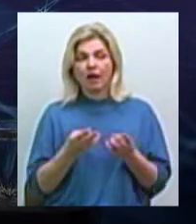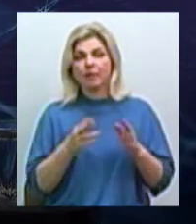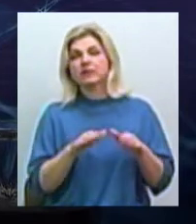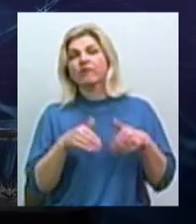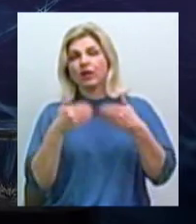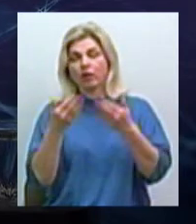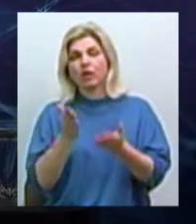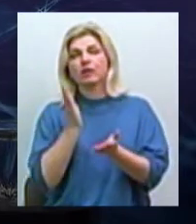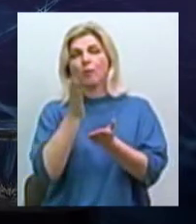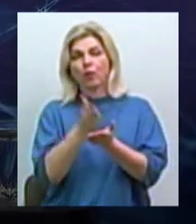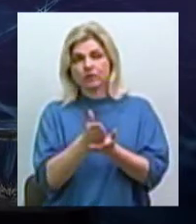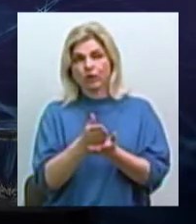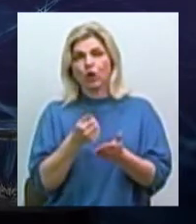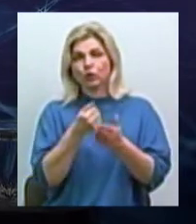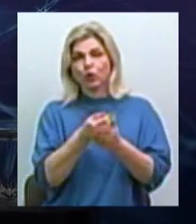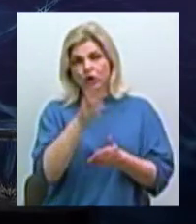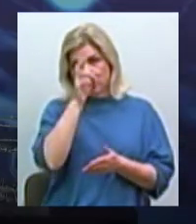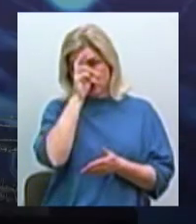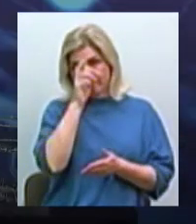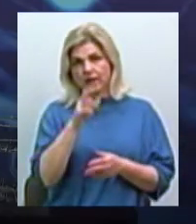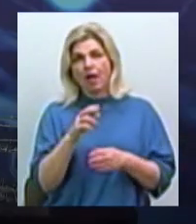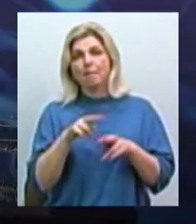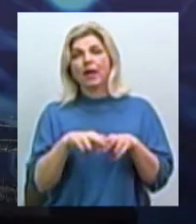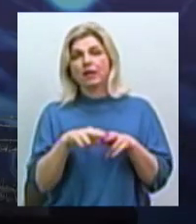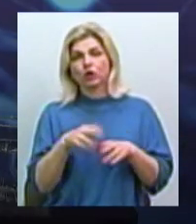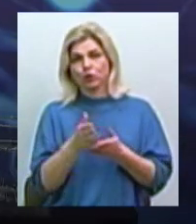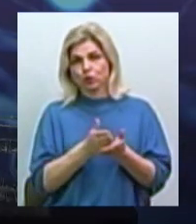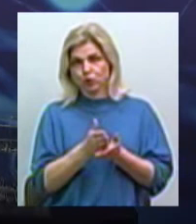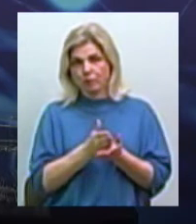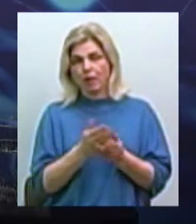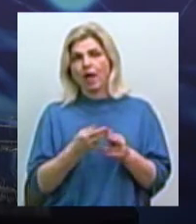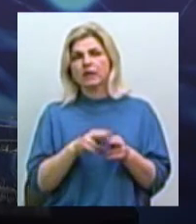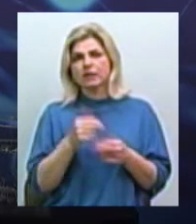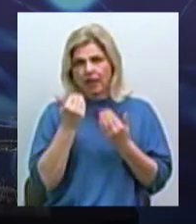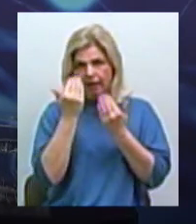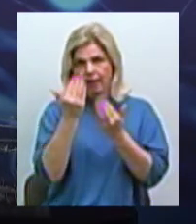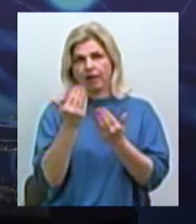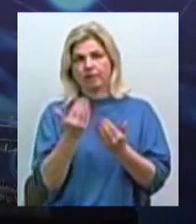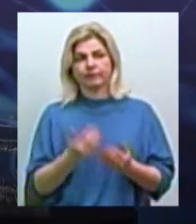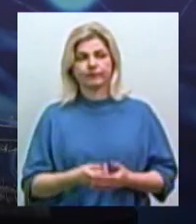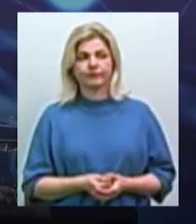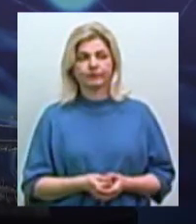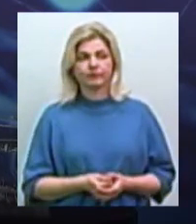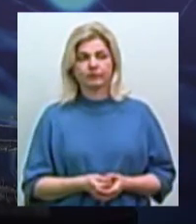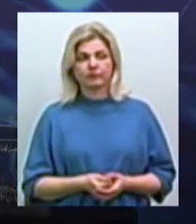звертатись безпосередньо до Державної міграційної служби. Це виключно їхня